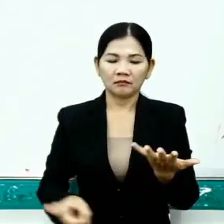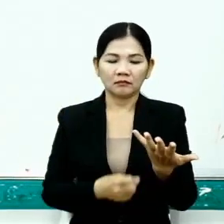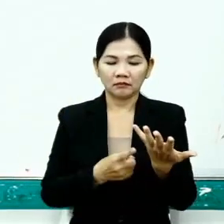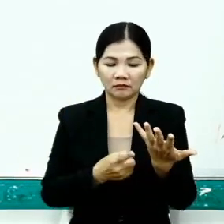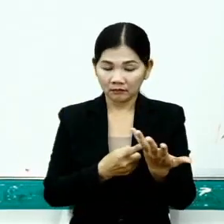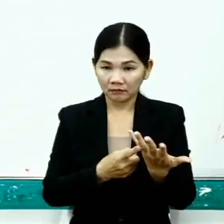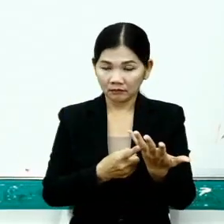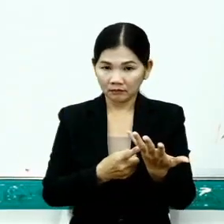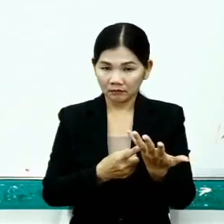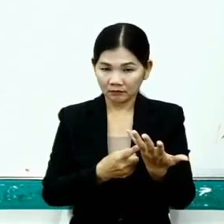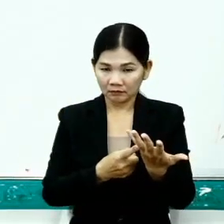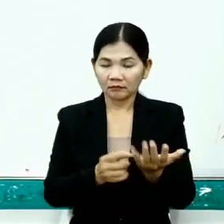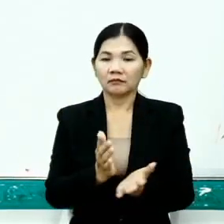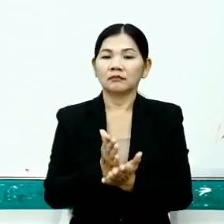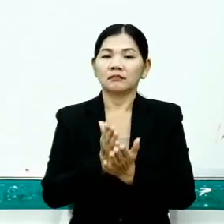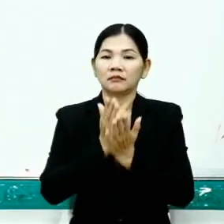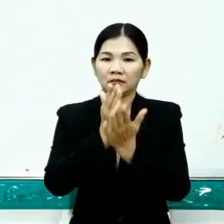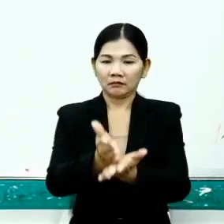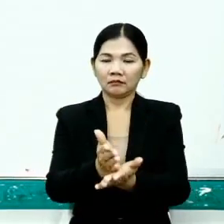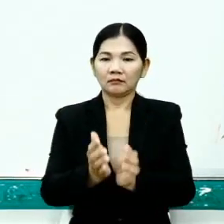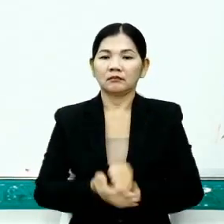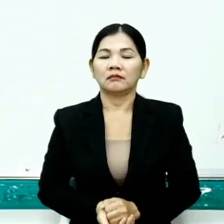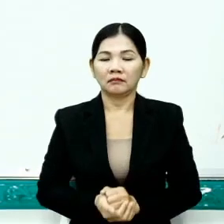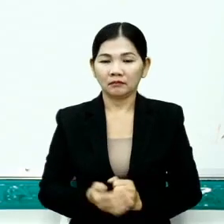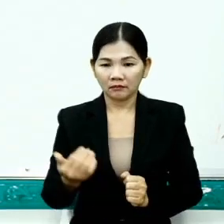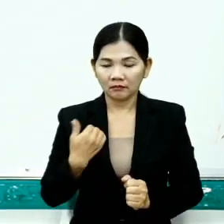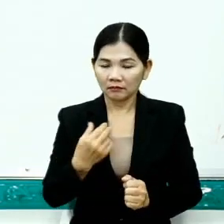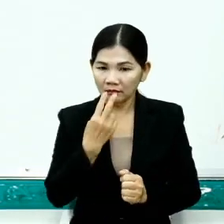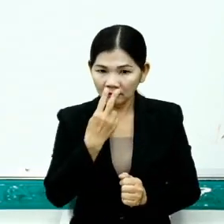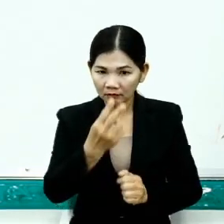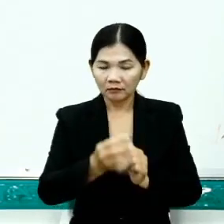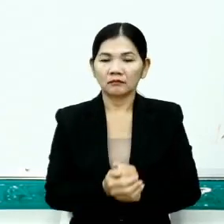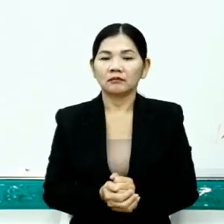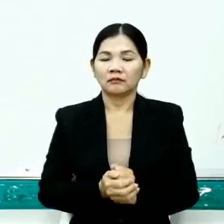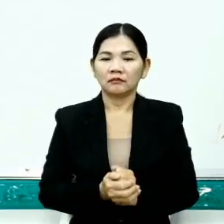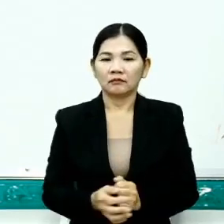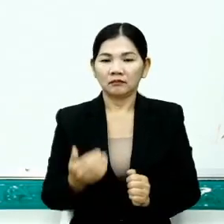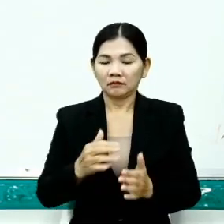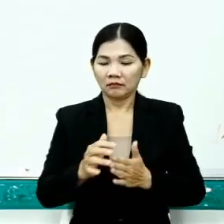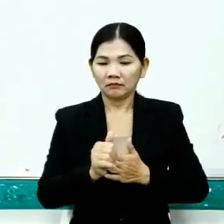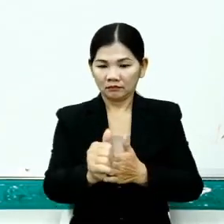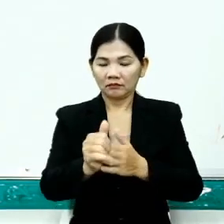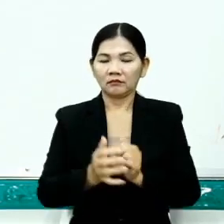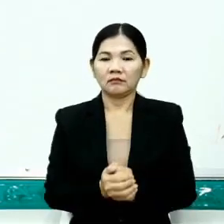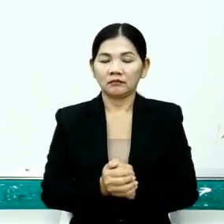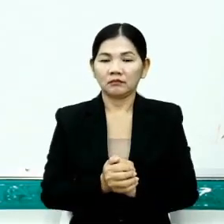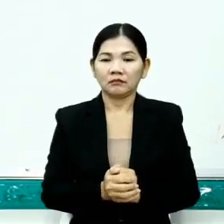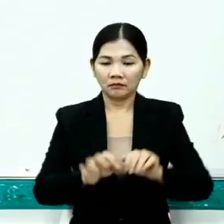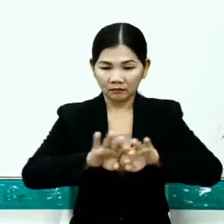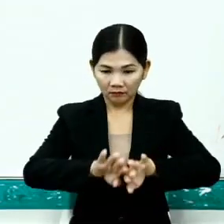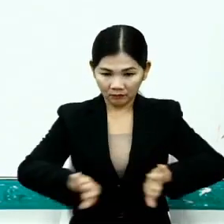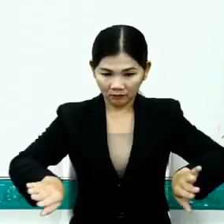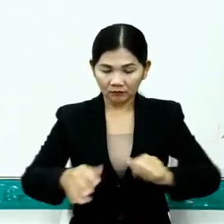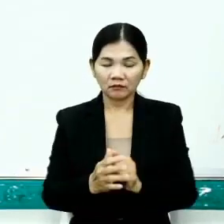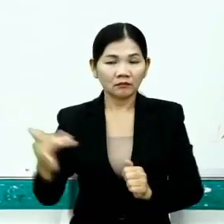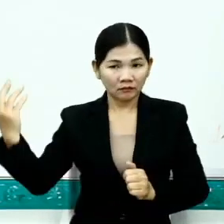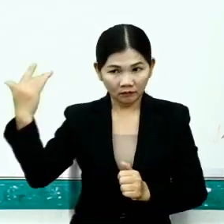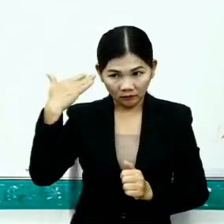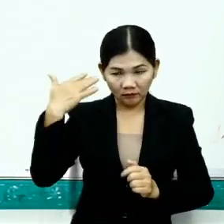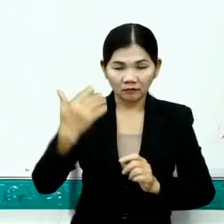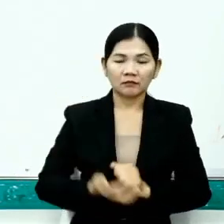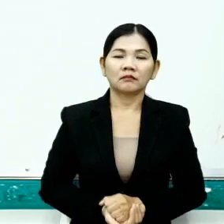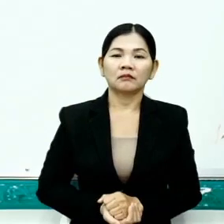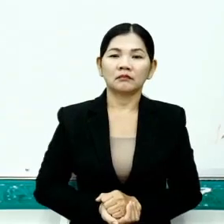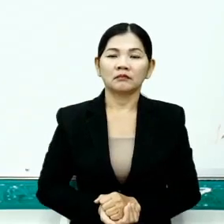Phó, ái. Chà, con này lời đi nè cừu, nâng non con bằng bài tiết, nằm bài bình lờ số. Vinh